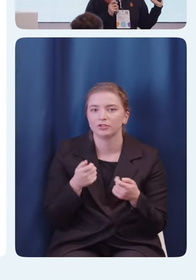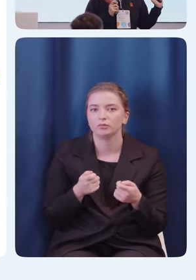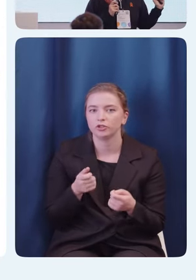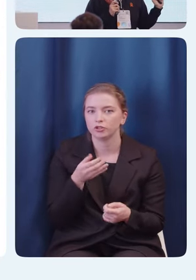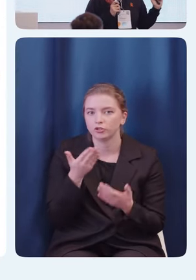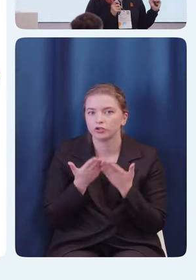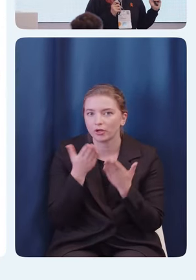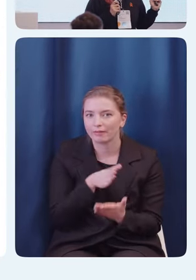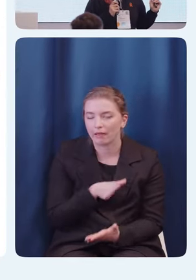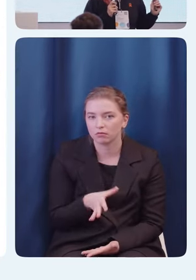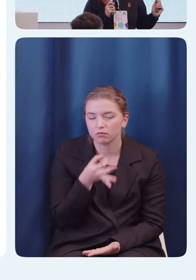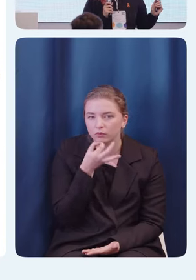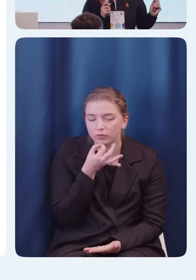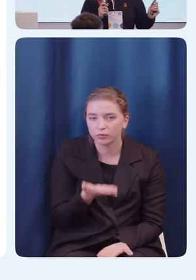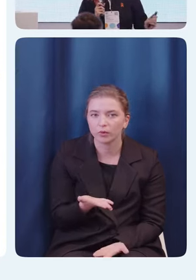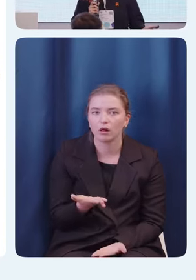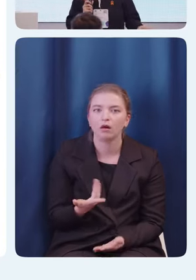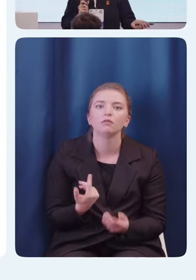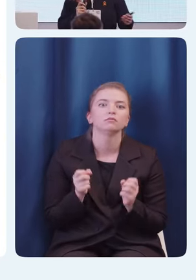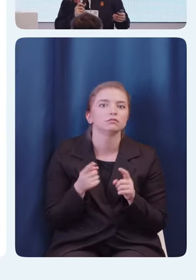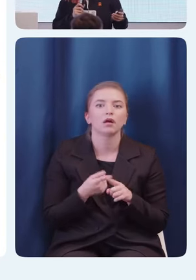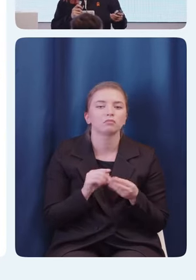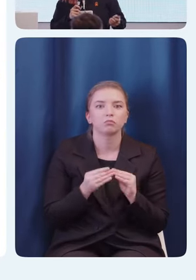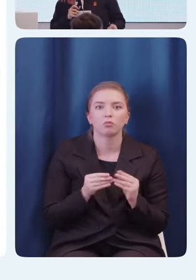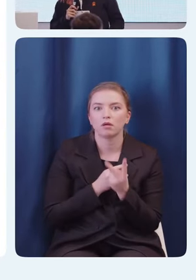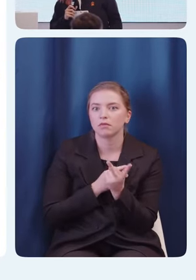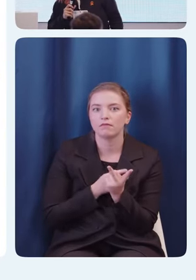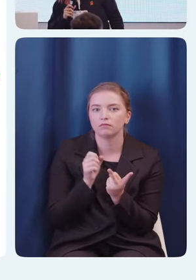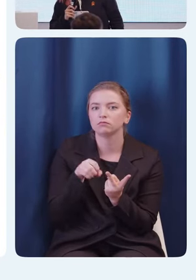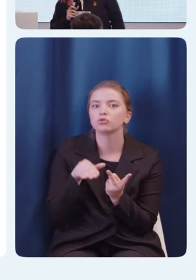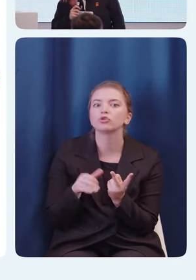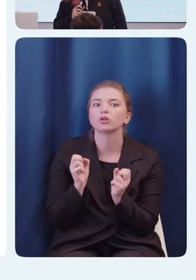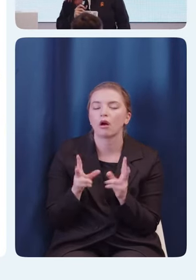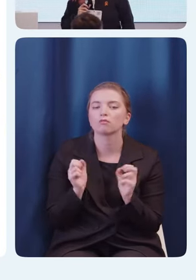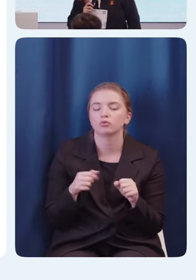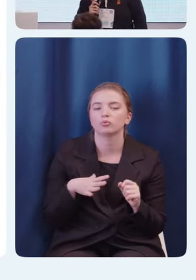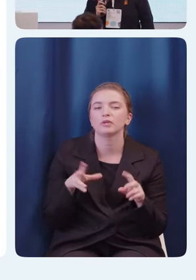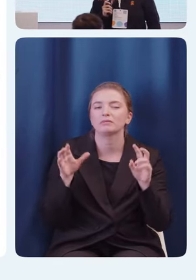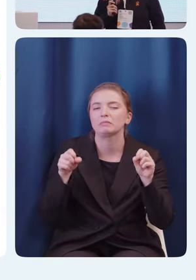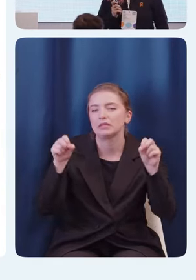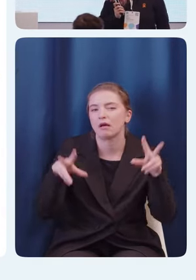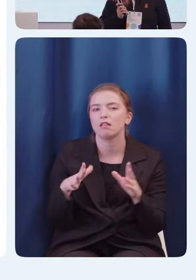Решить обе эти проблемы может помочь упрощение дерева элементов для скринридера.